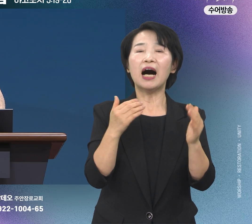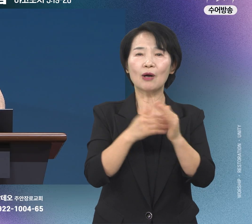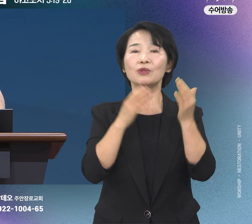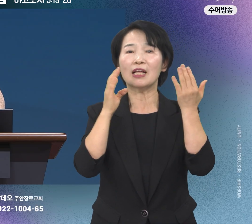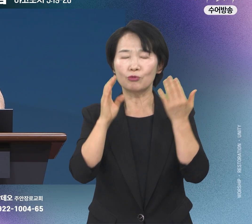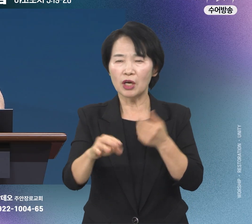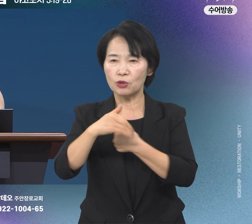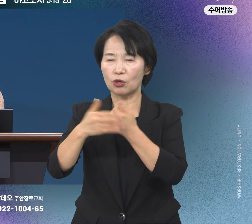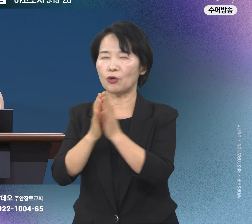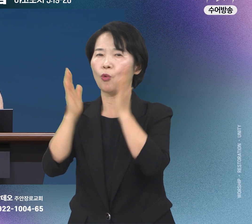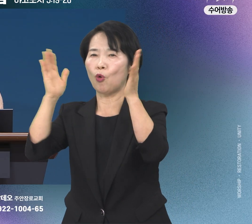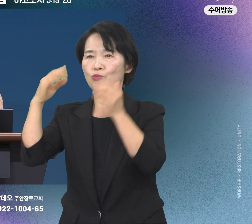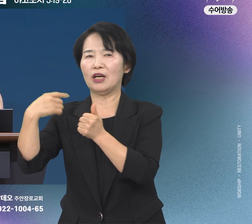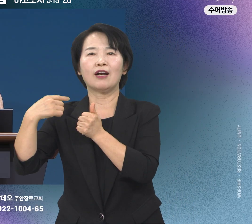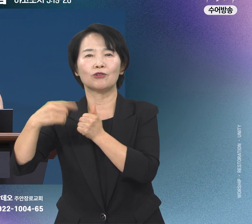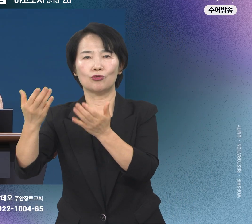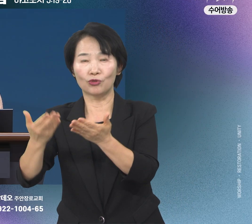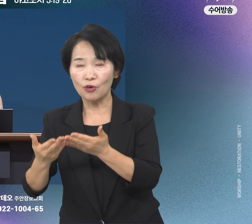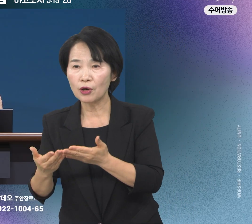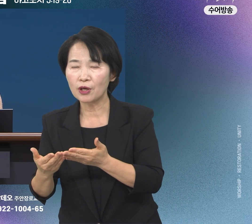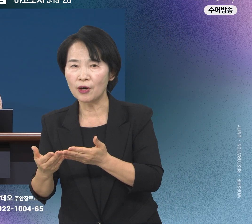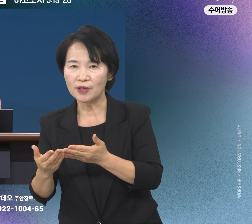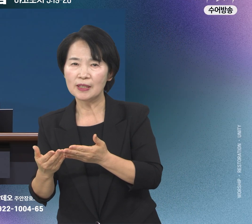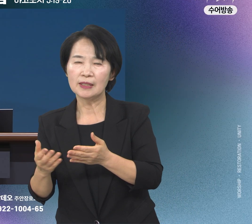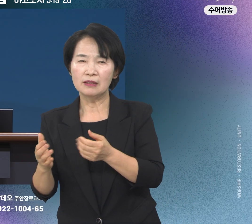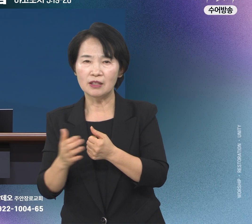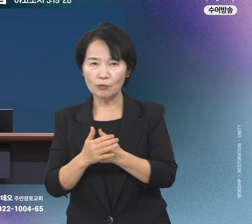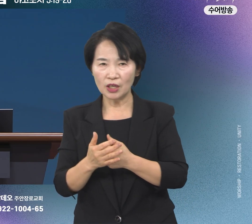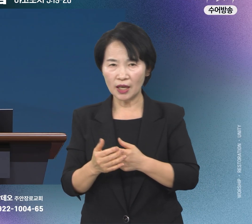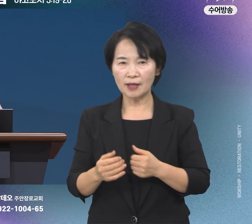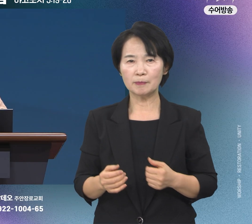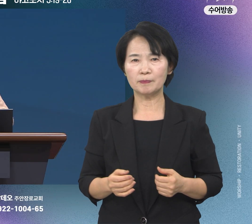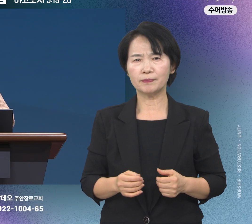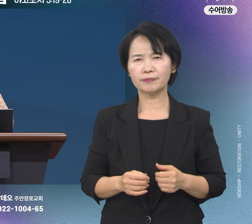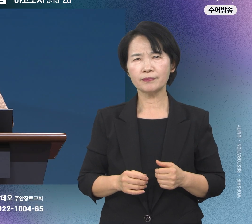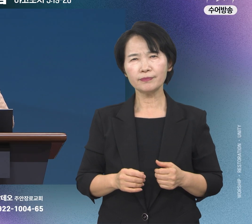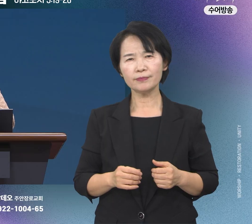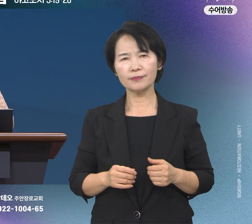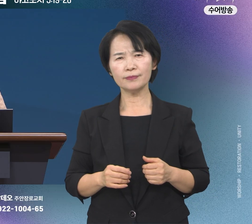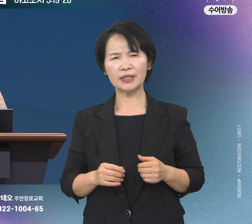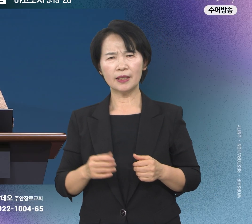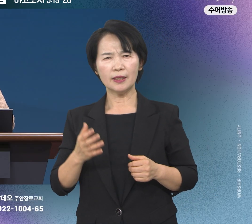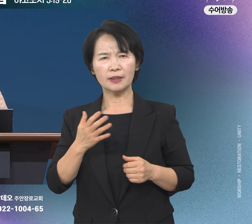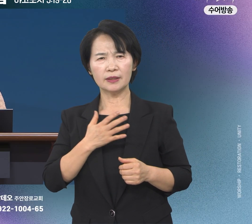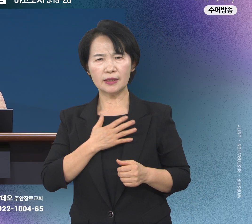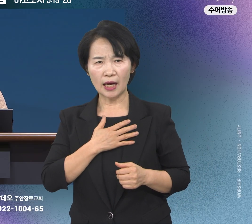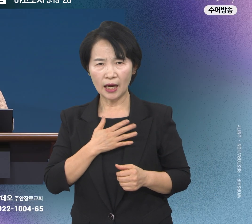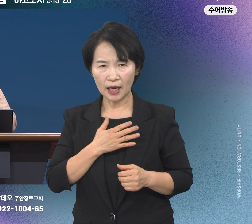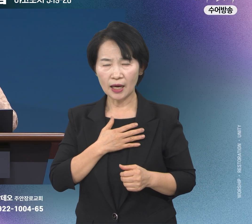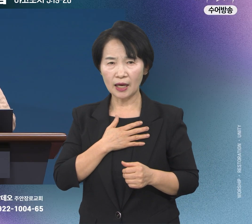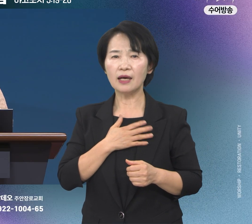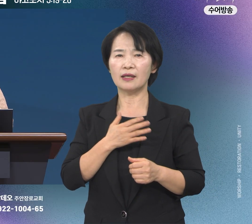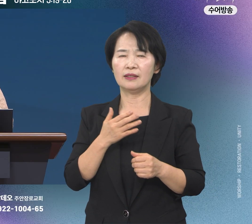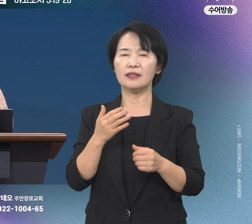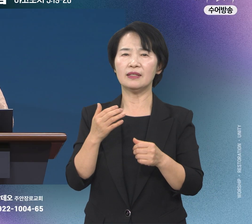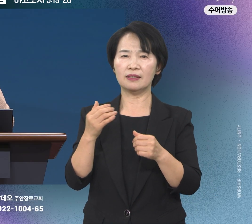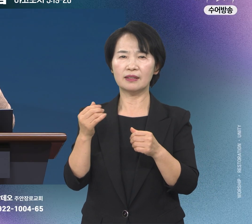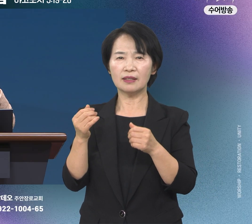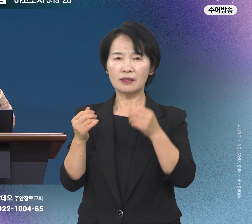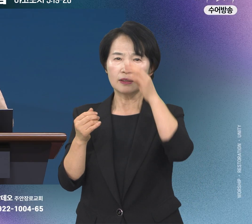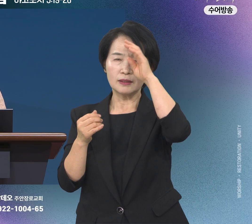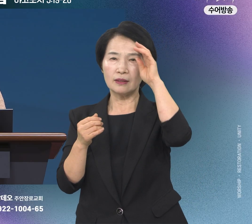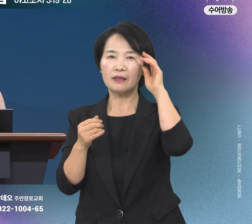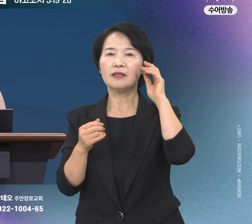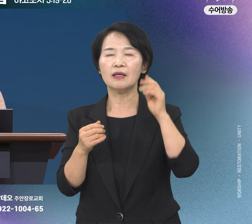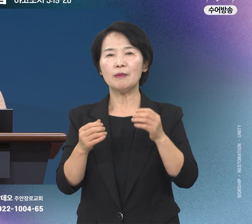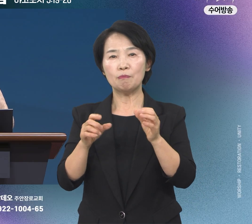동태를 살폈습니다. 동태를 살피면서 저는 진작에 나를 신천지로부터 제명시켜 주세요가 나는 지금